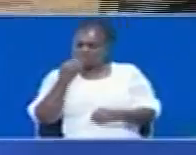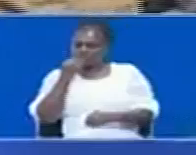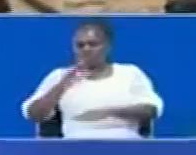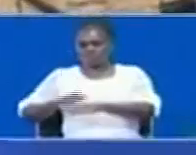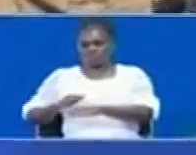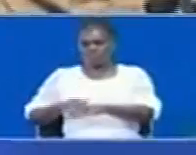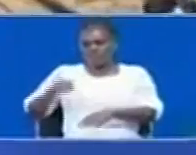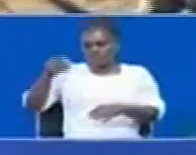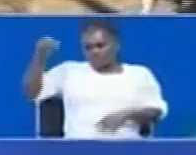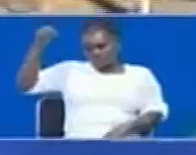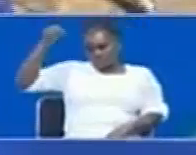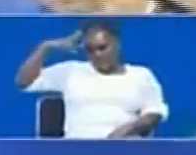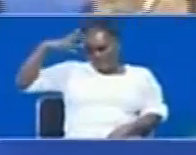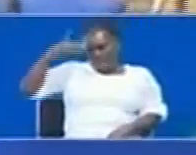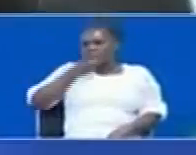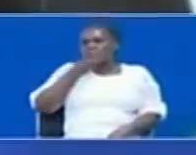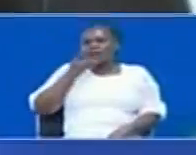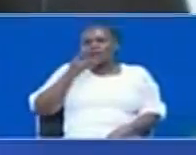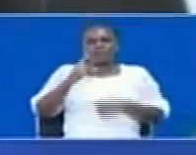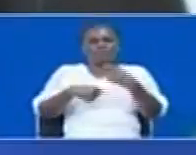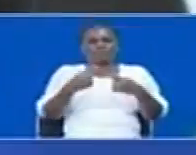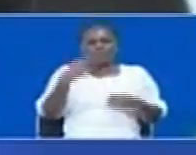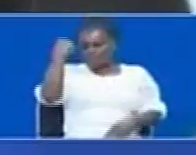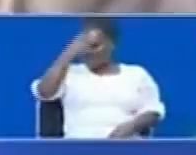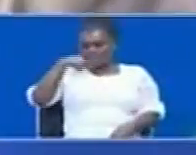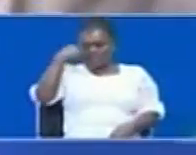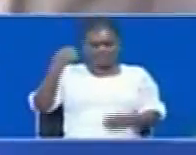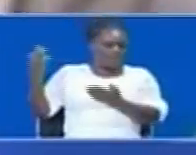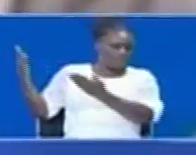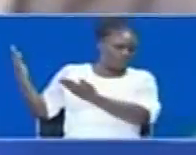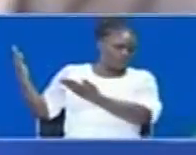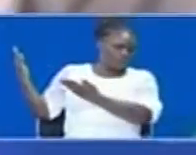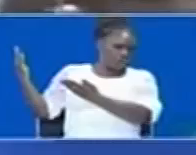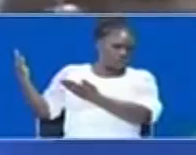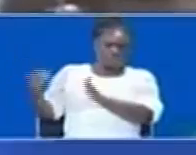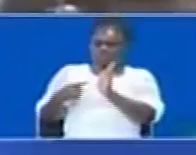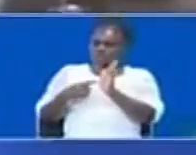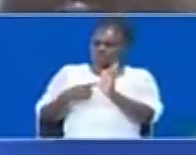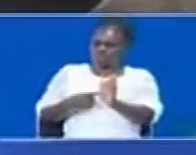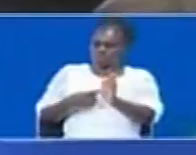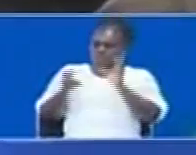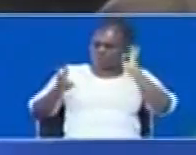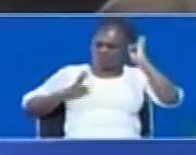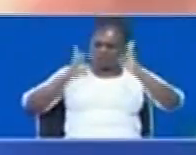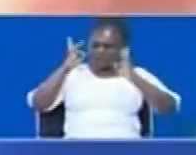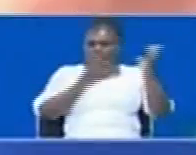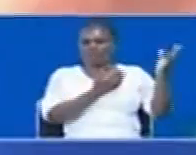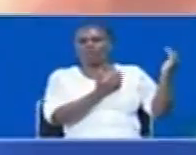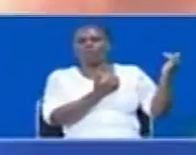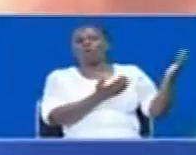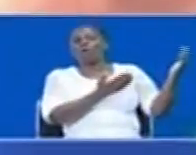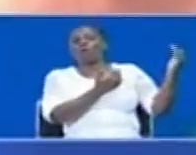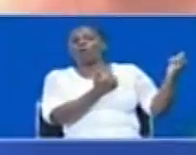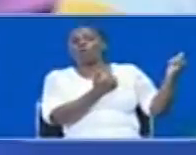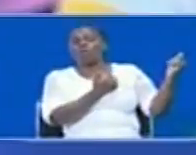nzuri. Ukame bado upo na sura zilizoko hapa zinaishi kwa mseto wa hofu na tumaini. Tumaini